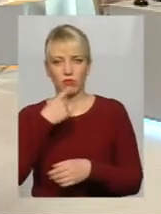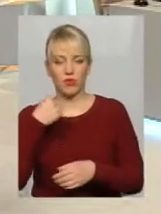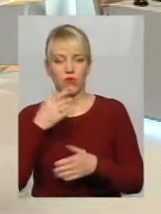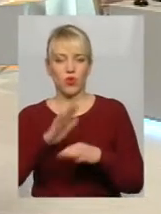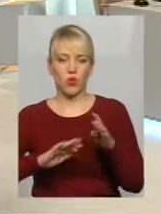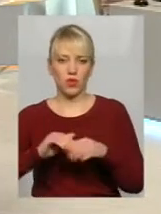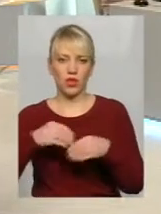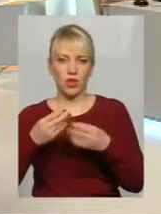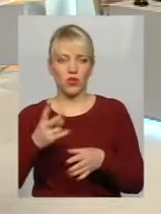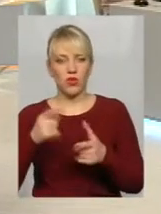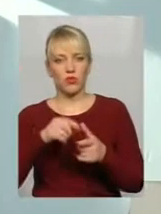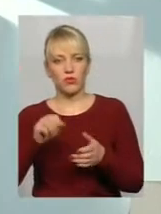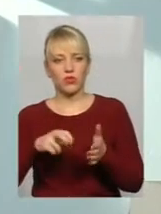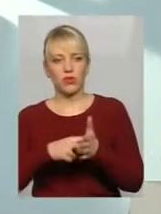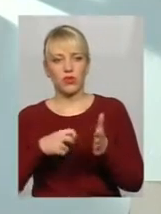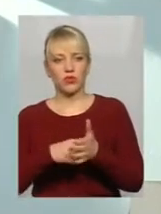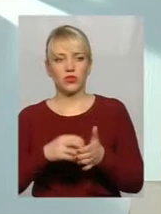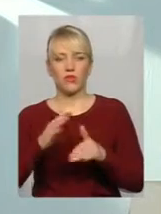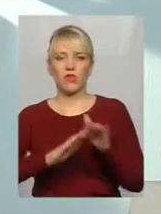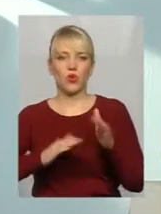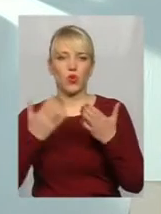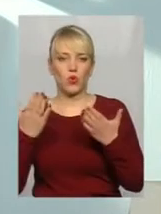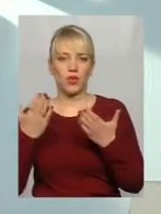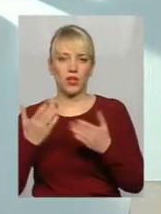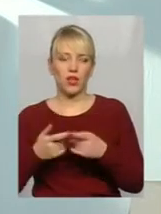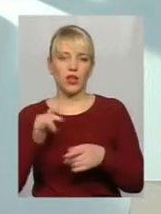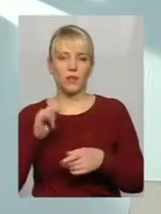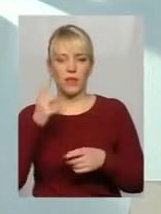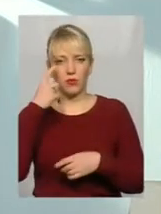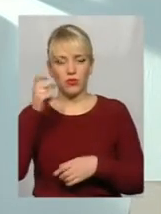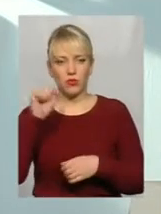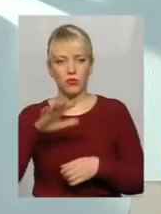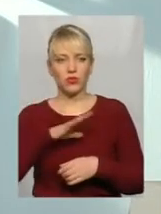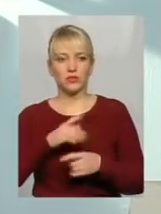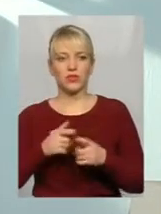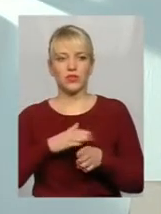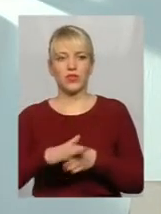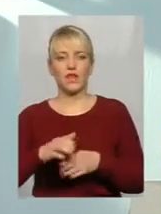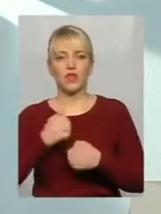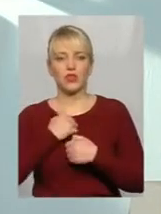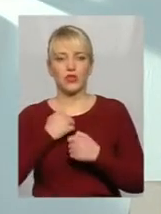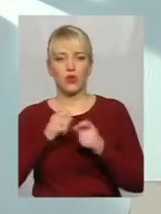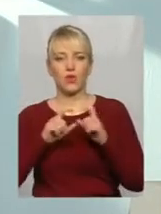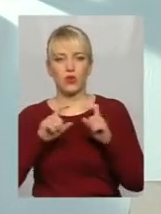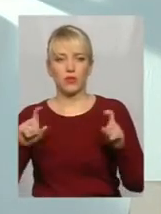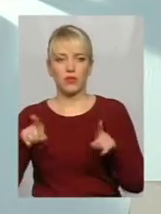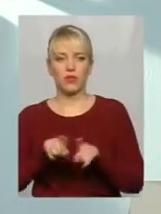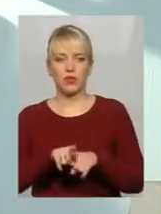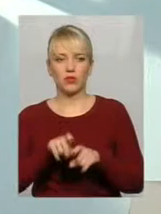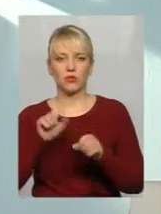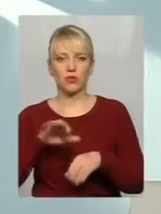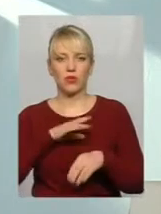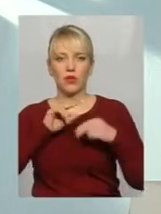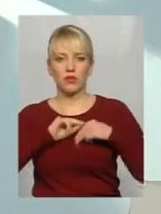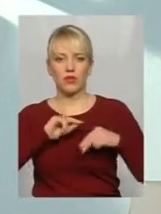можуть поштою? В руки. Оповіщення може бути здійснено як працівниками військового комісаріату, також